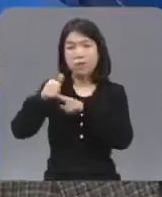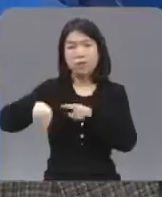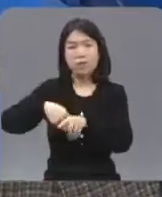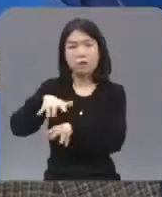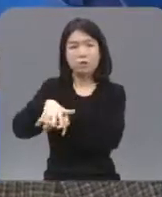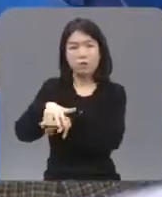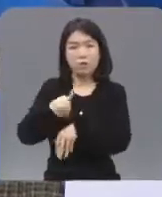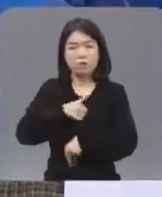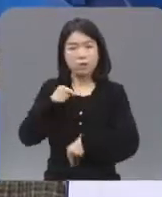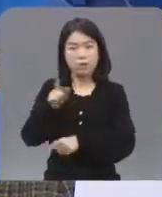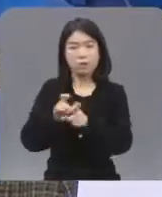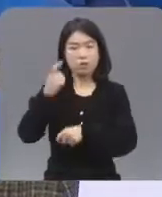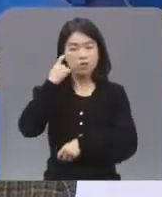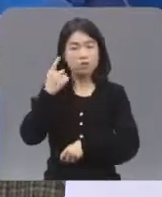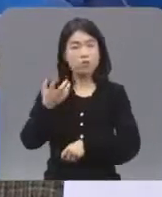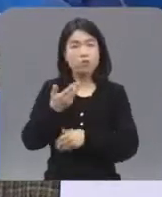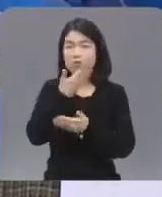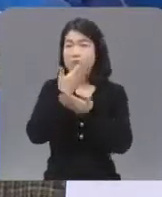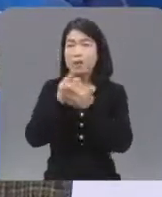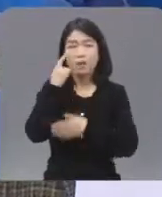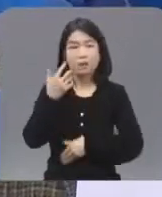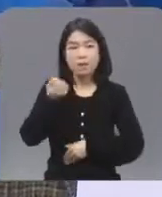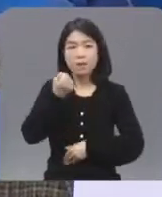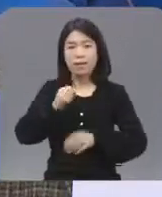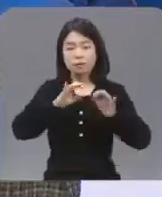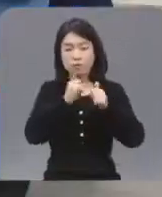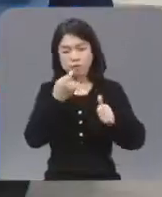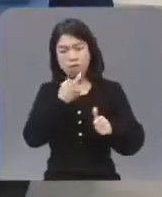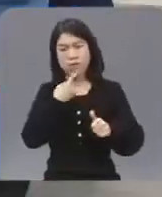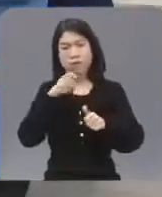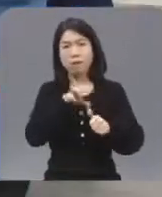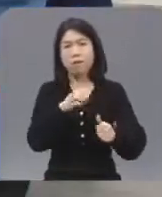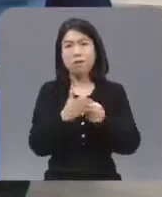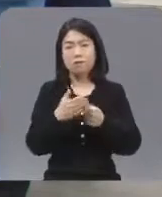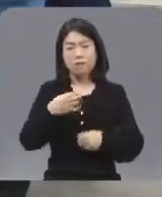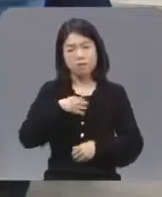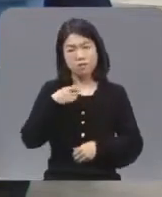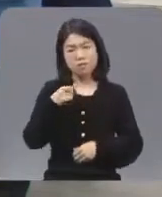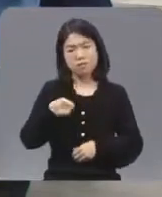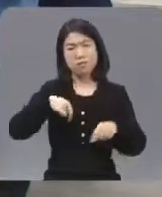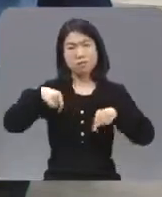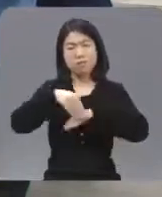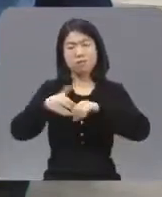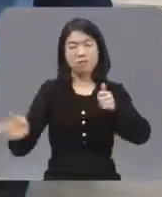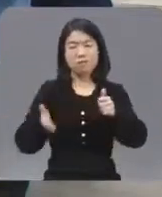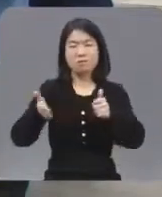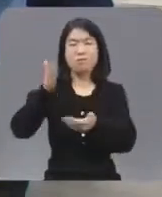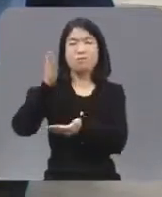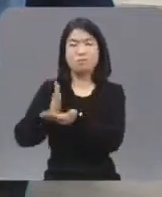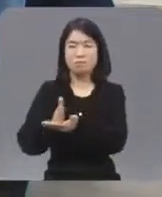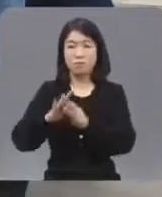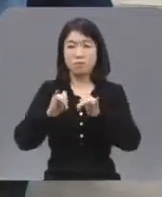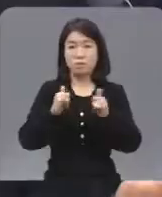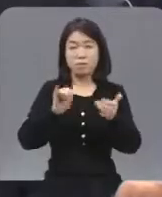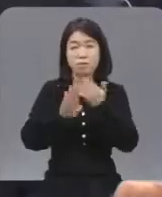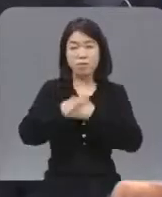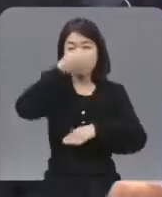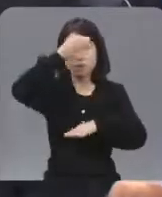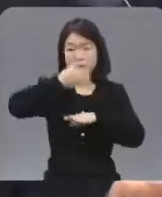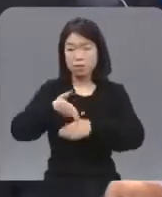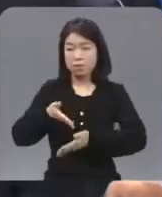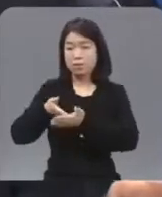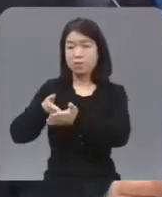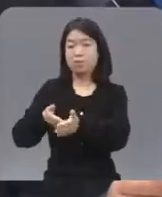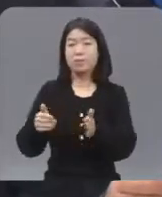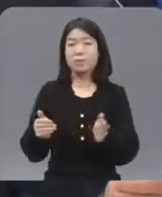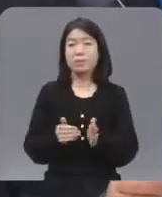조직의 정체성이 더 중요하다고 국민들을 겁박하고 있다며 위험천만한 정치 선동을 멈추고 국민 앞에 사죄할 것을